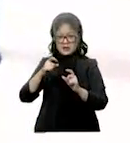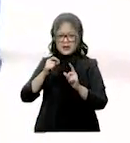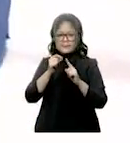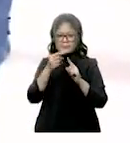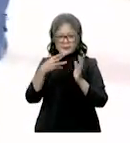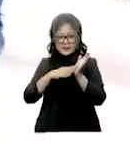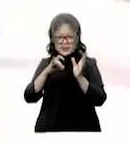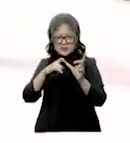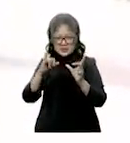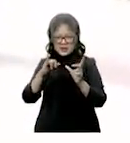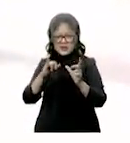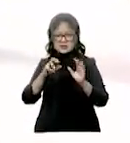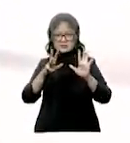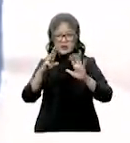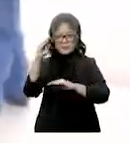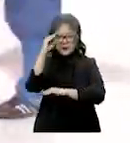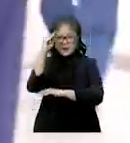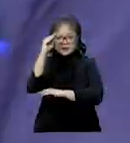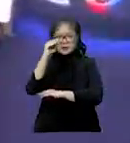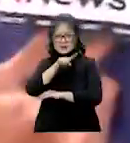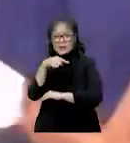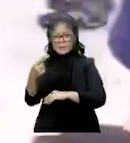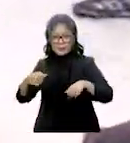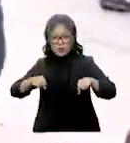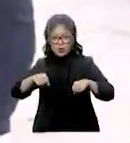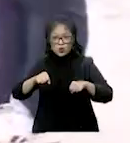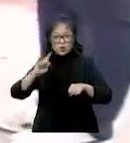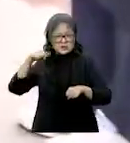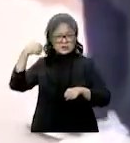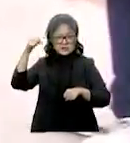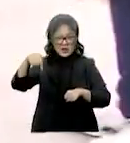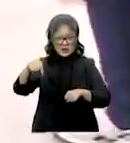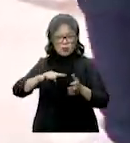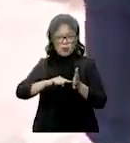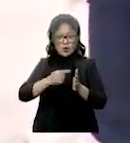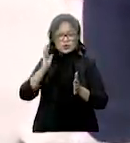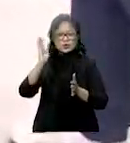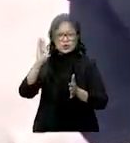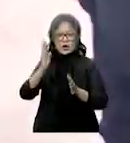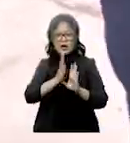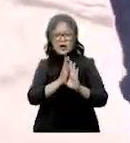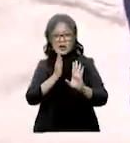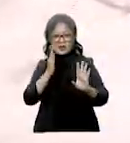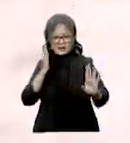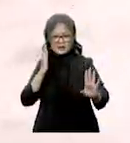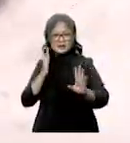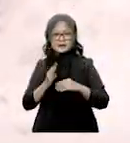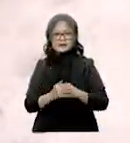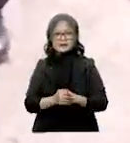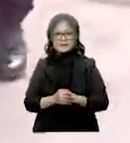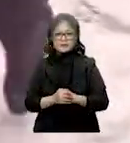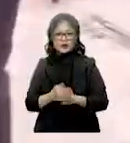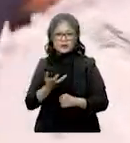pukul 8 pagi ini. Terlihat beberapa motor untuk saat ini sudah mulai melakukan antri untuk melakukan